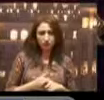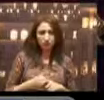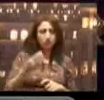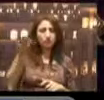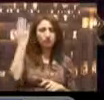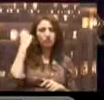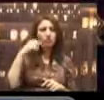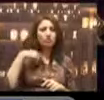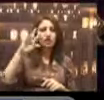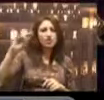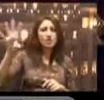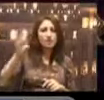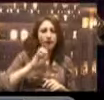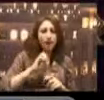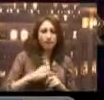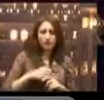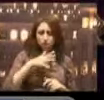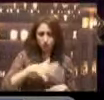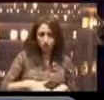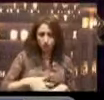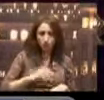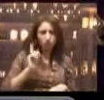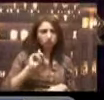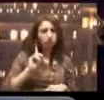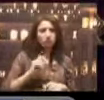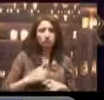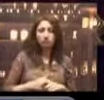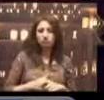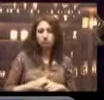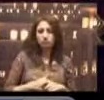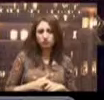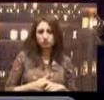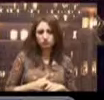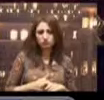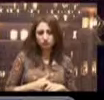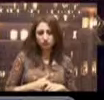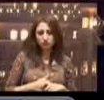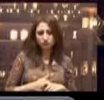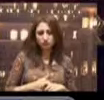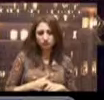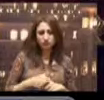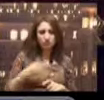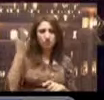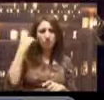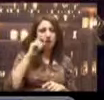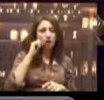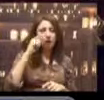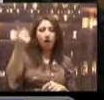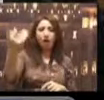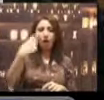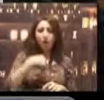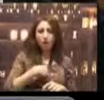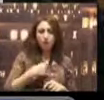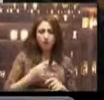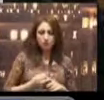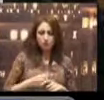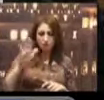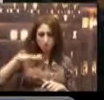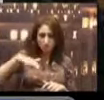جدا. داعيه؟ لا. واحد معارض. ما زال موجود